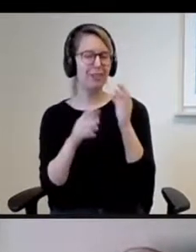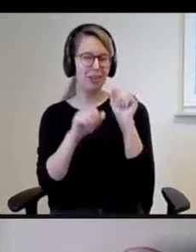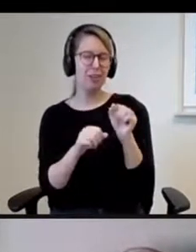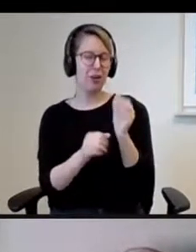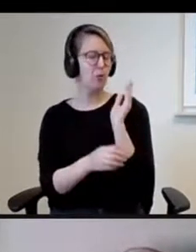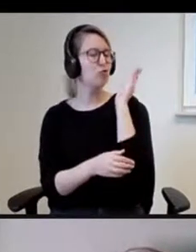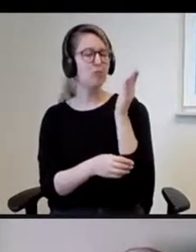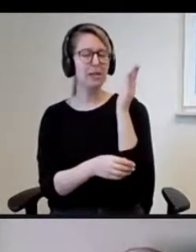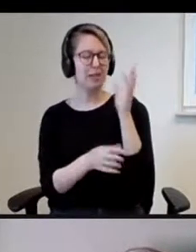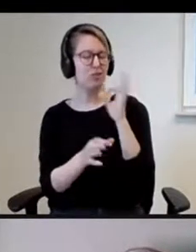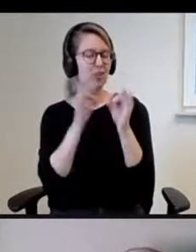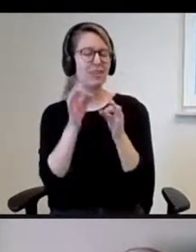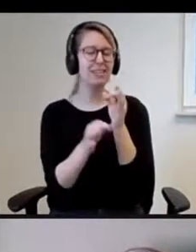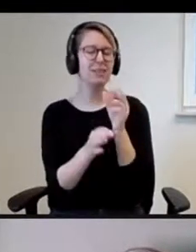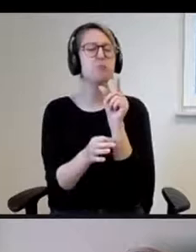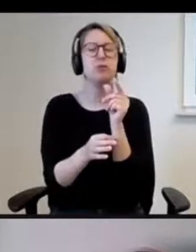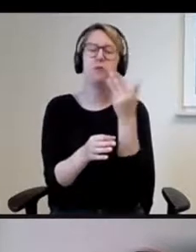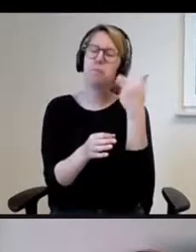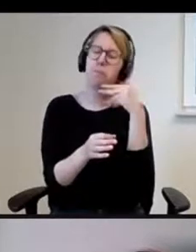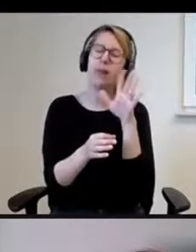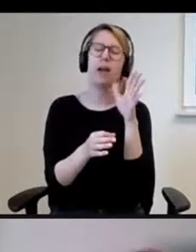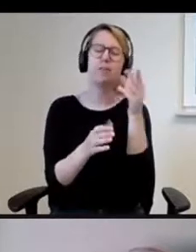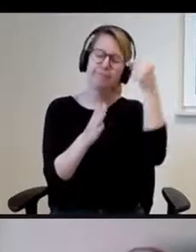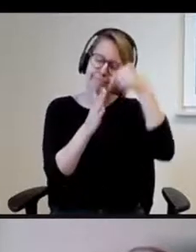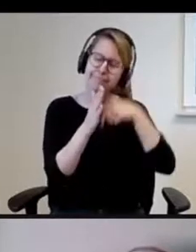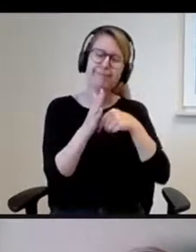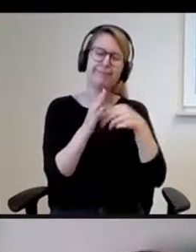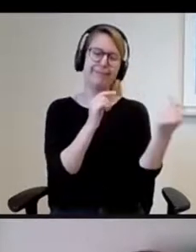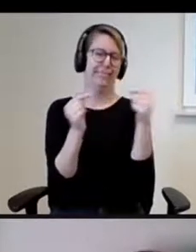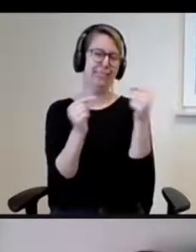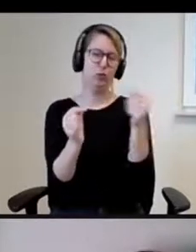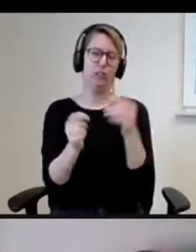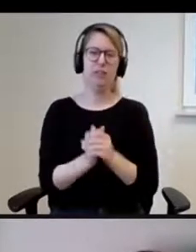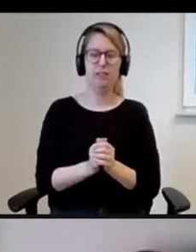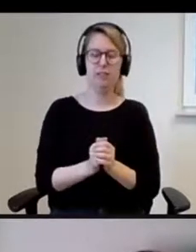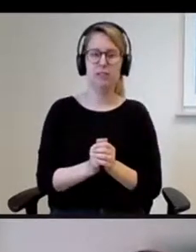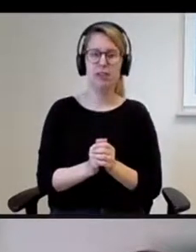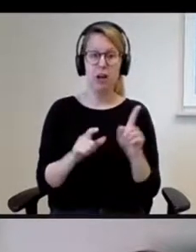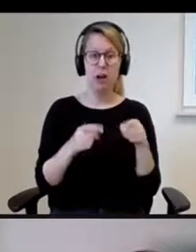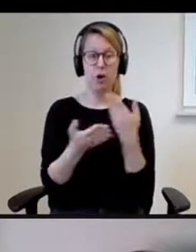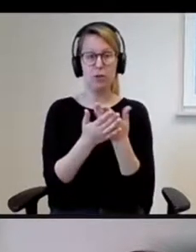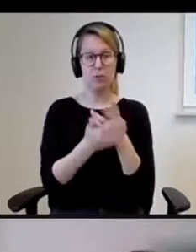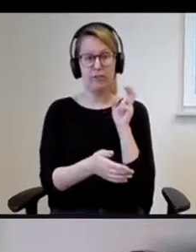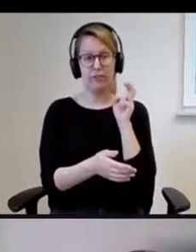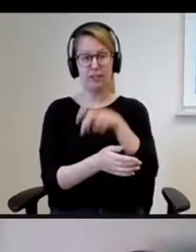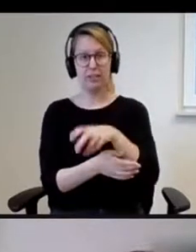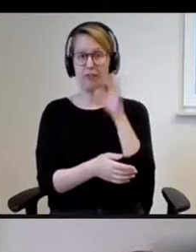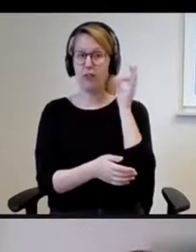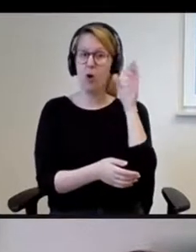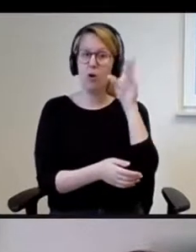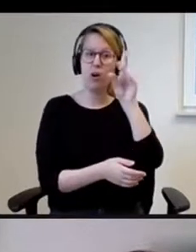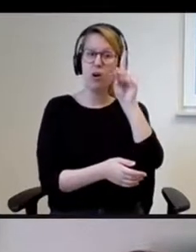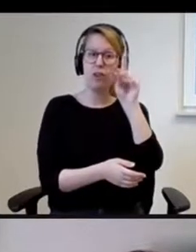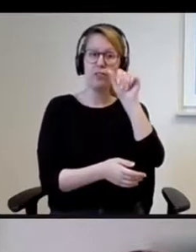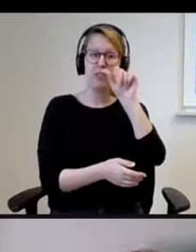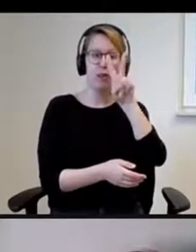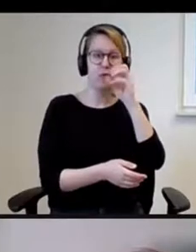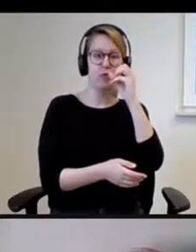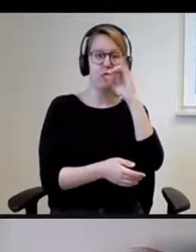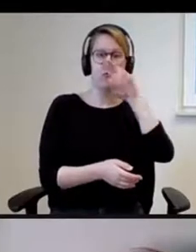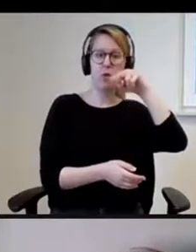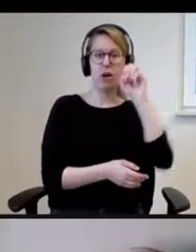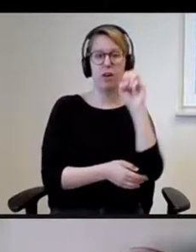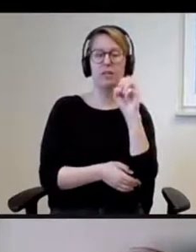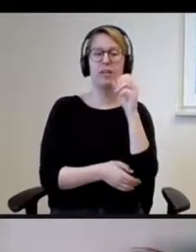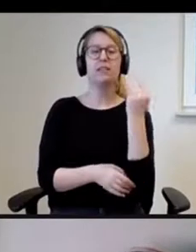vous avez demandé à la représentante de la Commission, Madame Davoine, si je ne me trompe pas, de faire cela. En tout cas, je me réjouis pour toutes